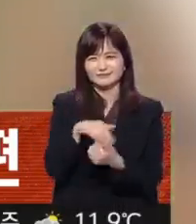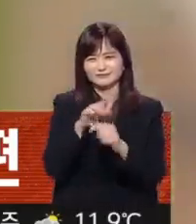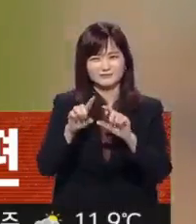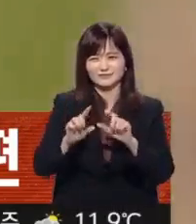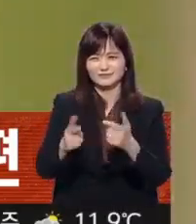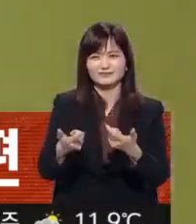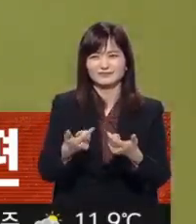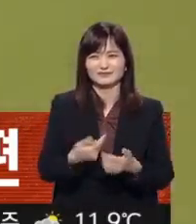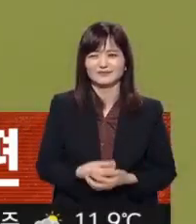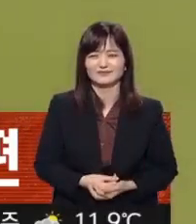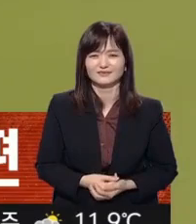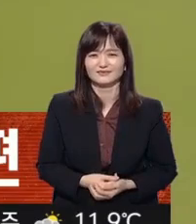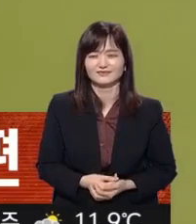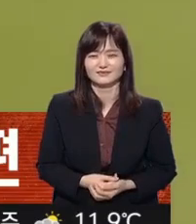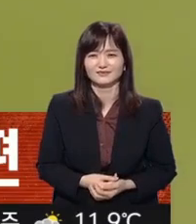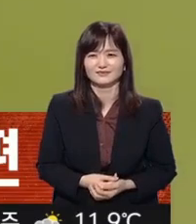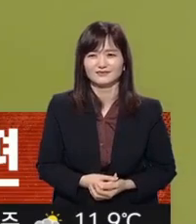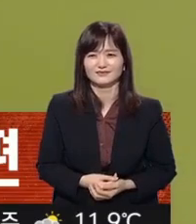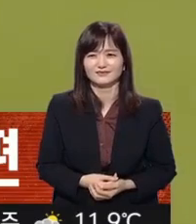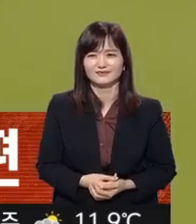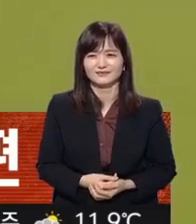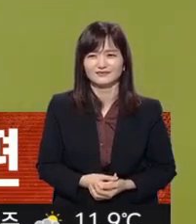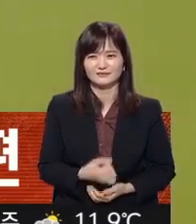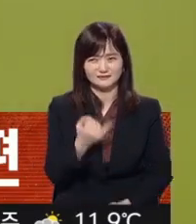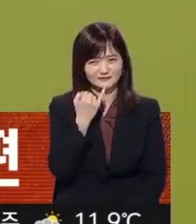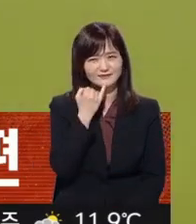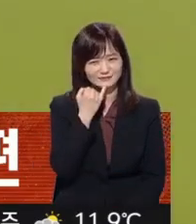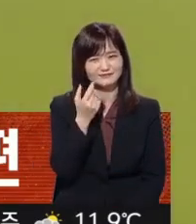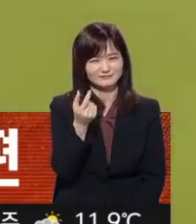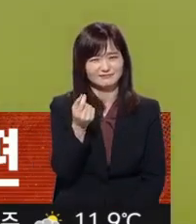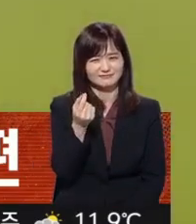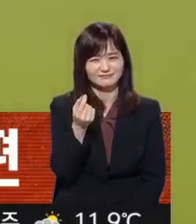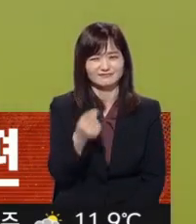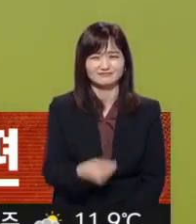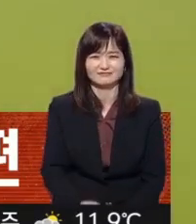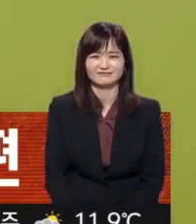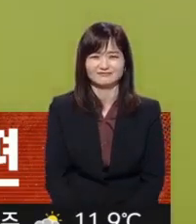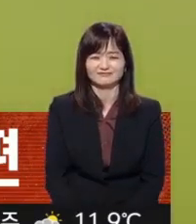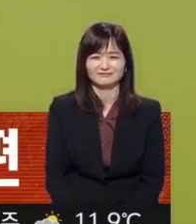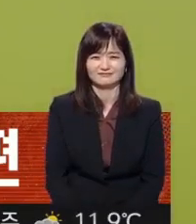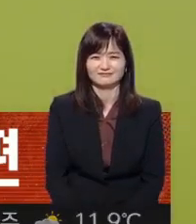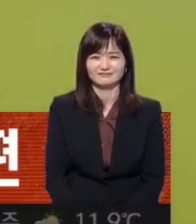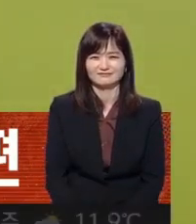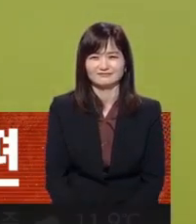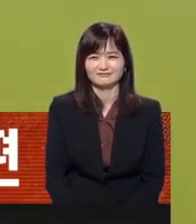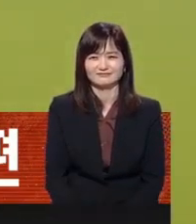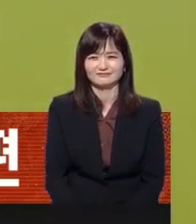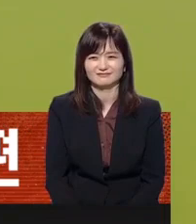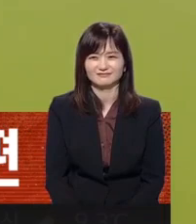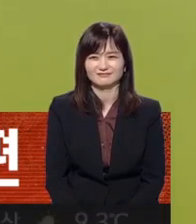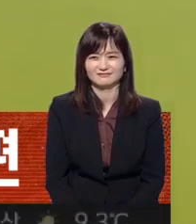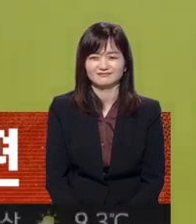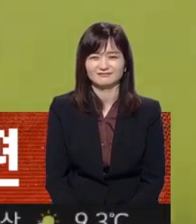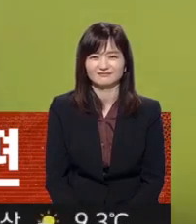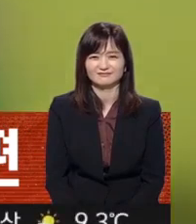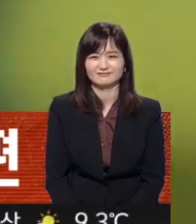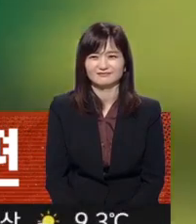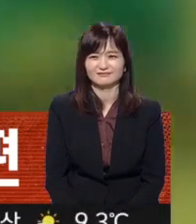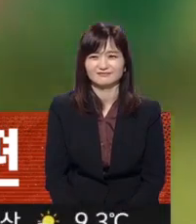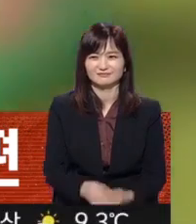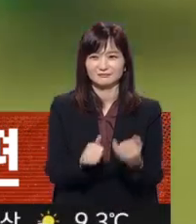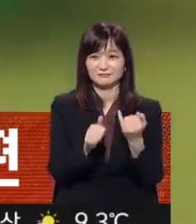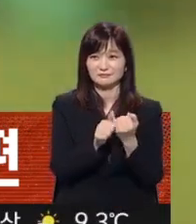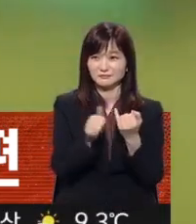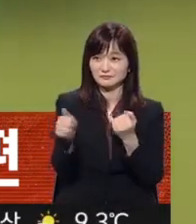지금? 살아있죠? 괜찮은 것 같습니다. 영상이 올라온 거 보면요. 예, 그 저희가 솔직히 바랍니다. 말씀드리면 이